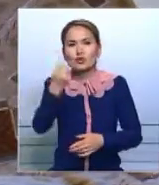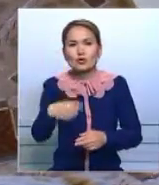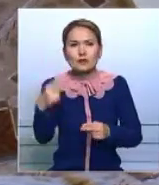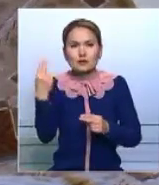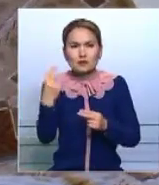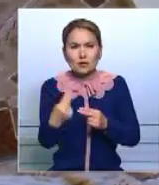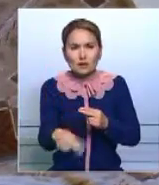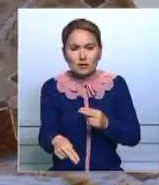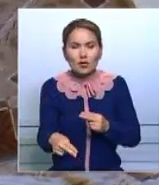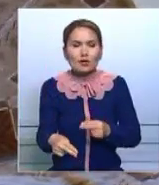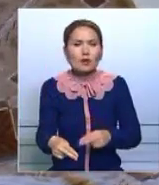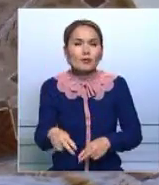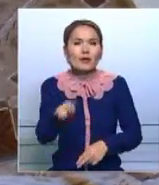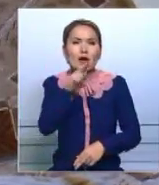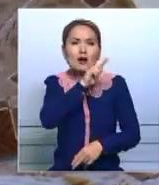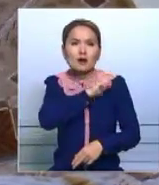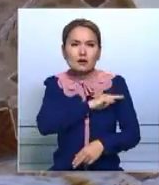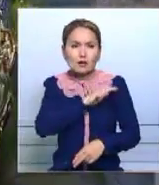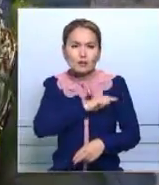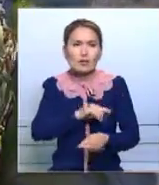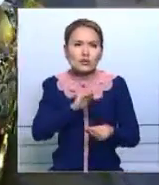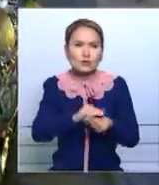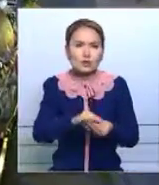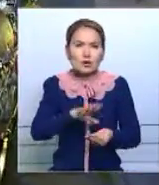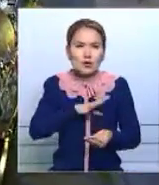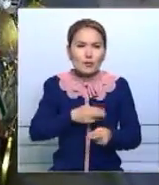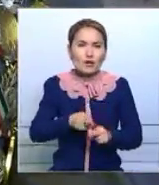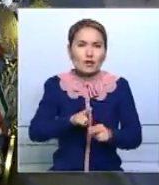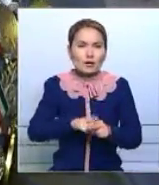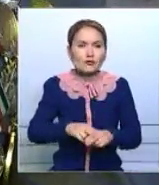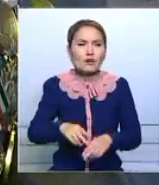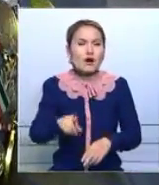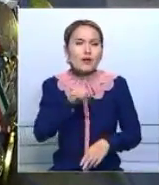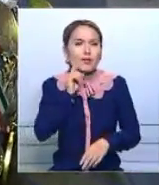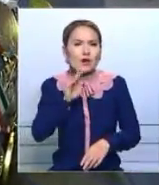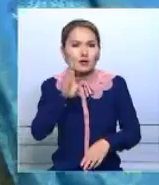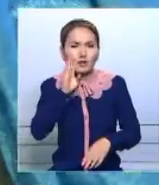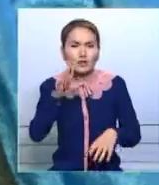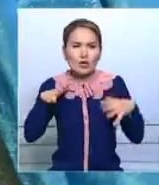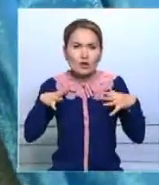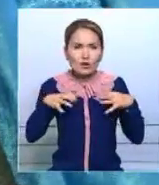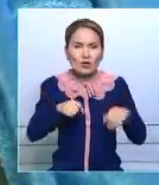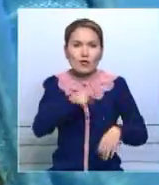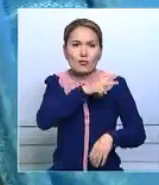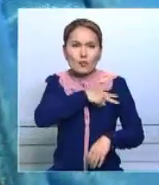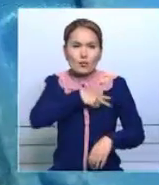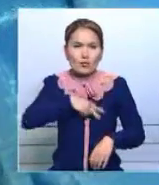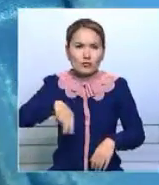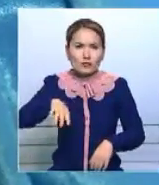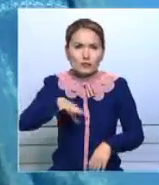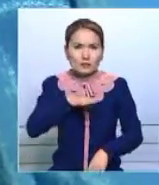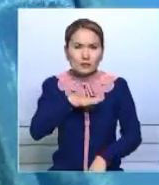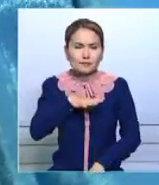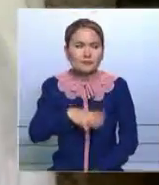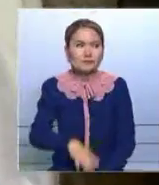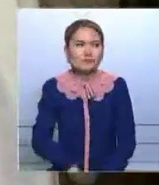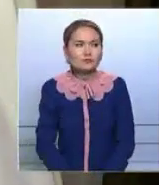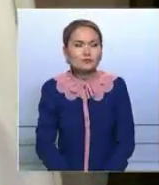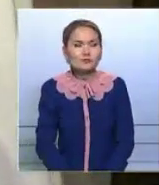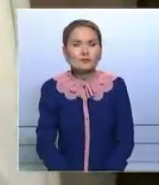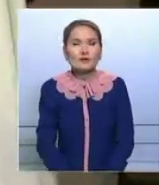Мария қызметін тастаған жоқ. Флот басшылары оның кәсібилігі мен батылдығын жоғары бағалап, сол жерде жұмысқа тұруды